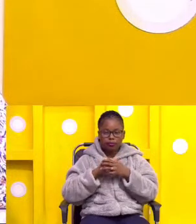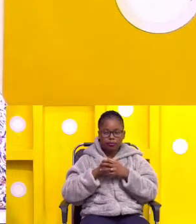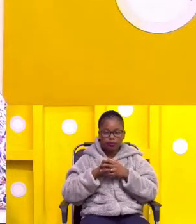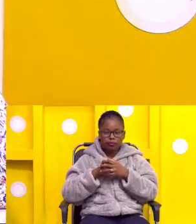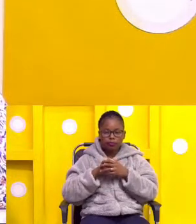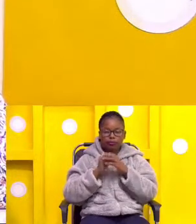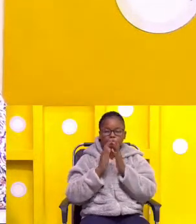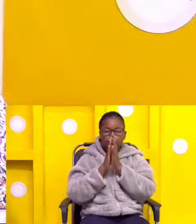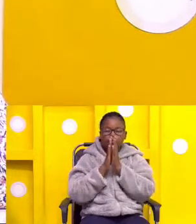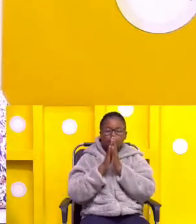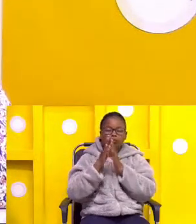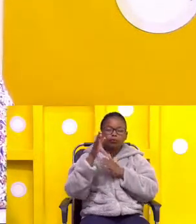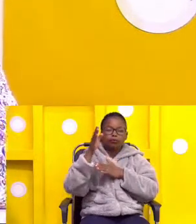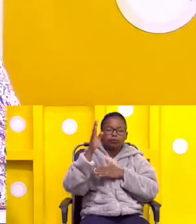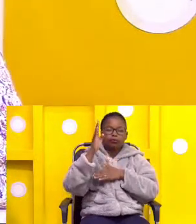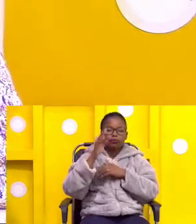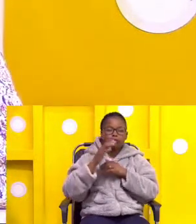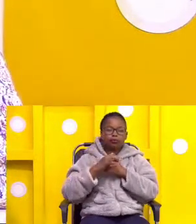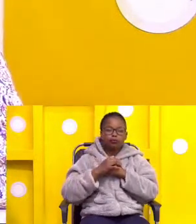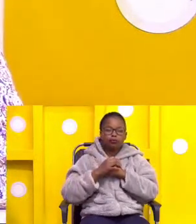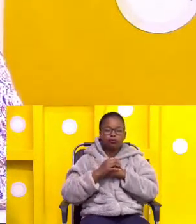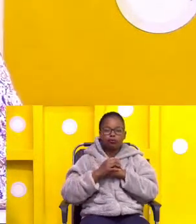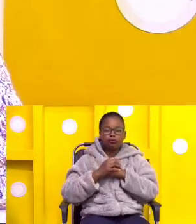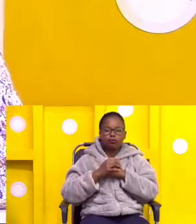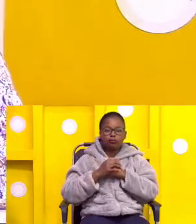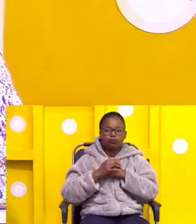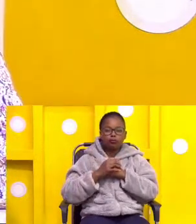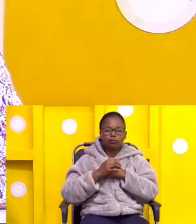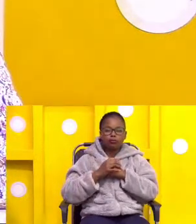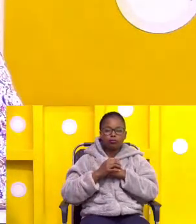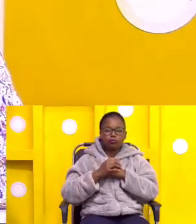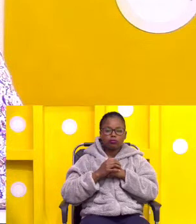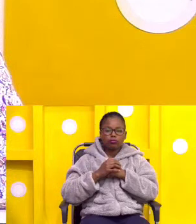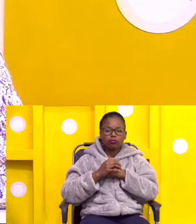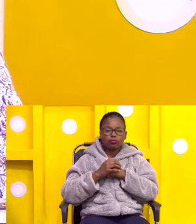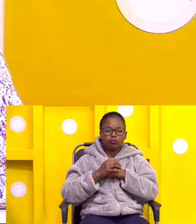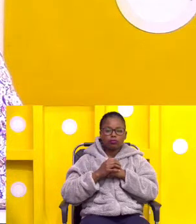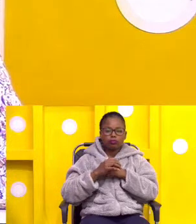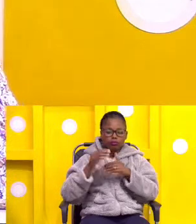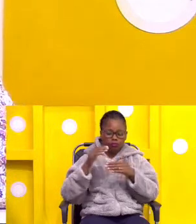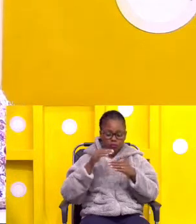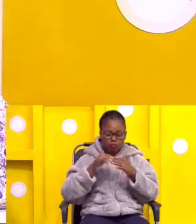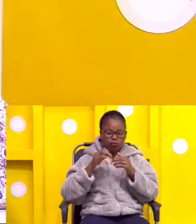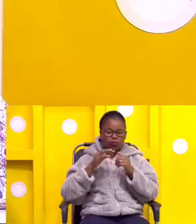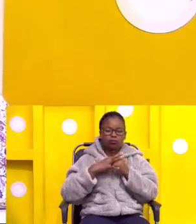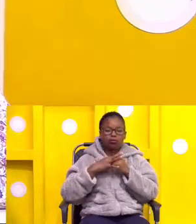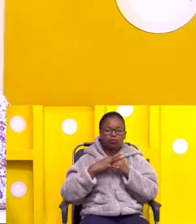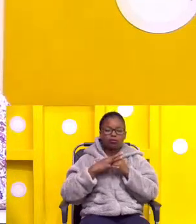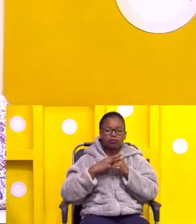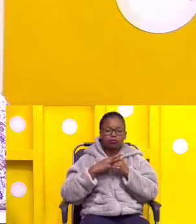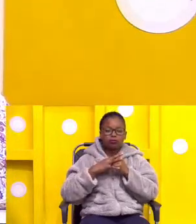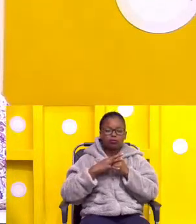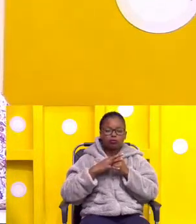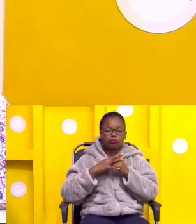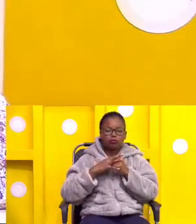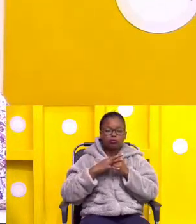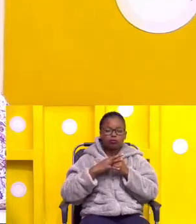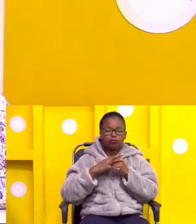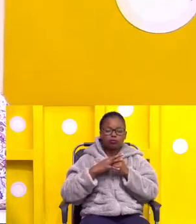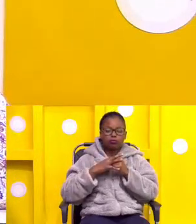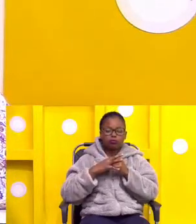Bwana asifiwe sana. Tareke tuigire dhini waka mraini. Gagata adato. Nego